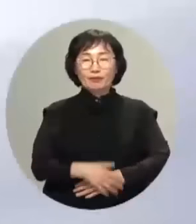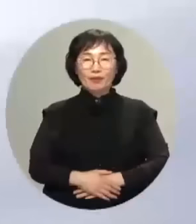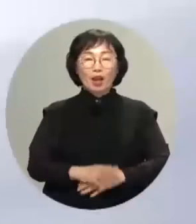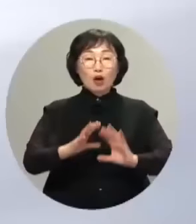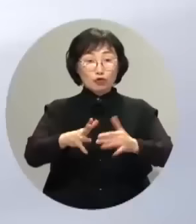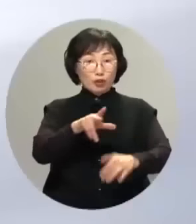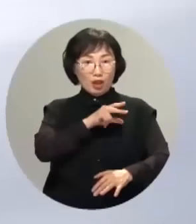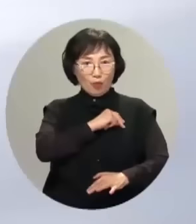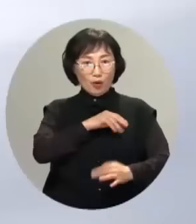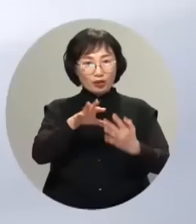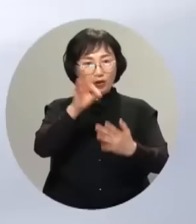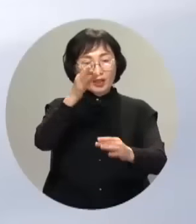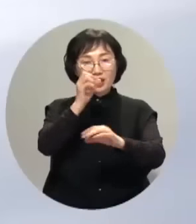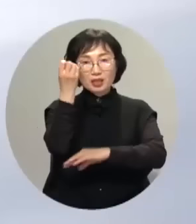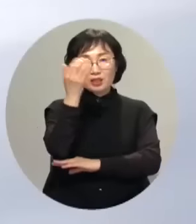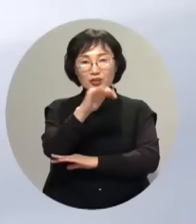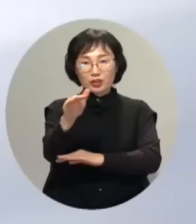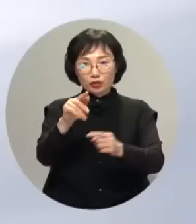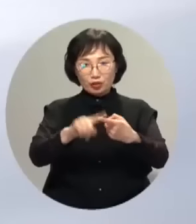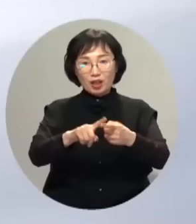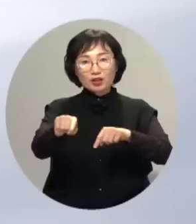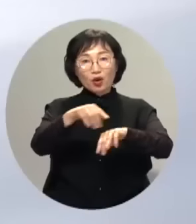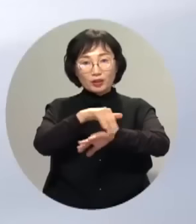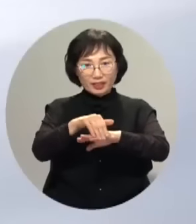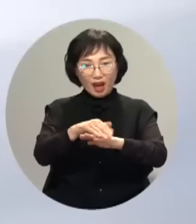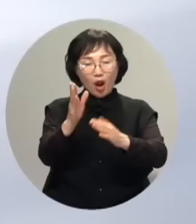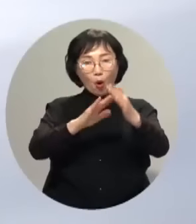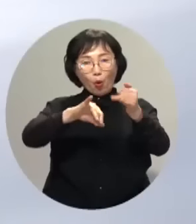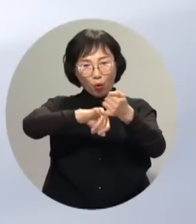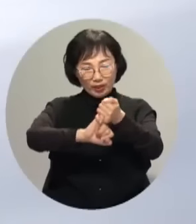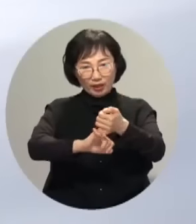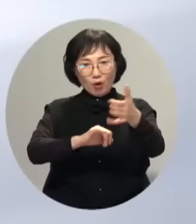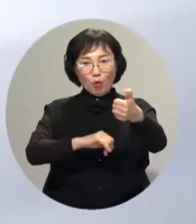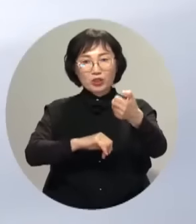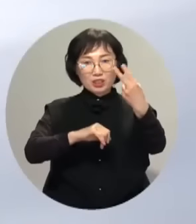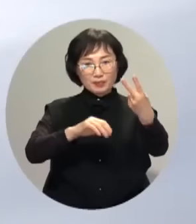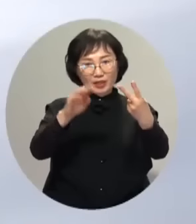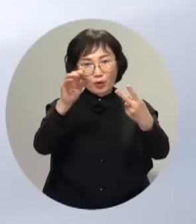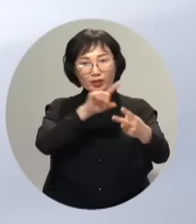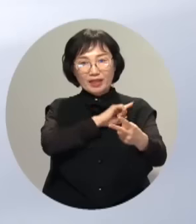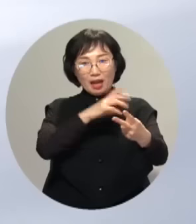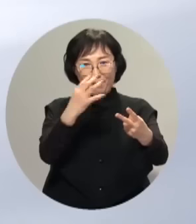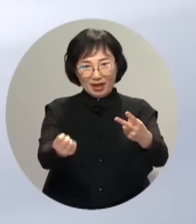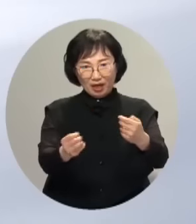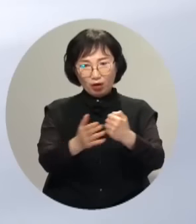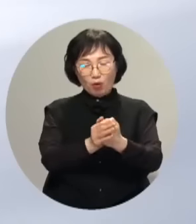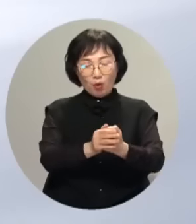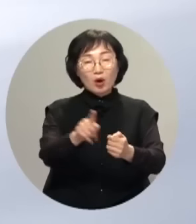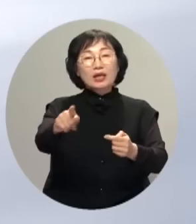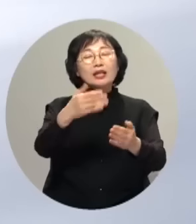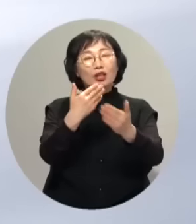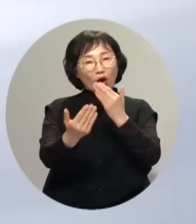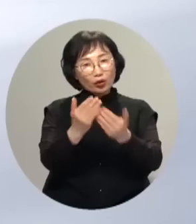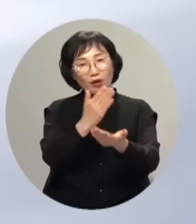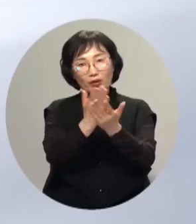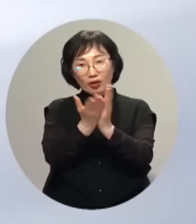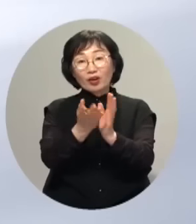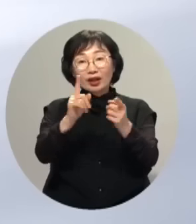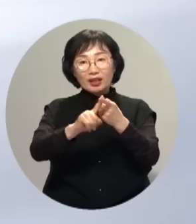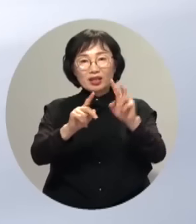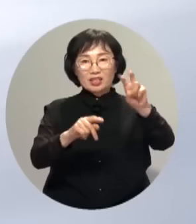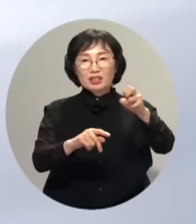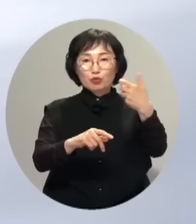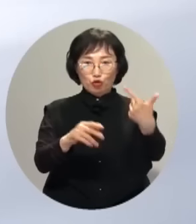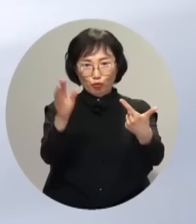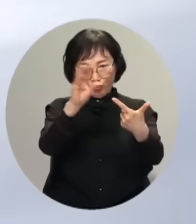국회의원 선택 기준으로는 정책과 공약이 52% 가장 많았고 후보의 인물과 경력은 26%